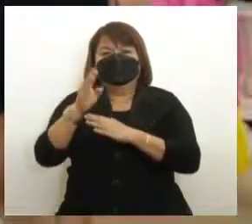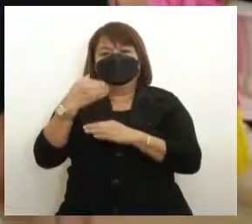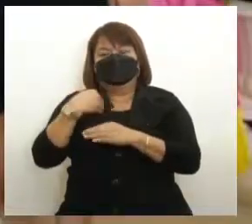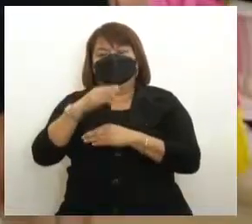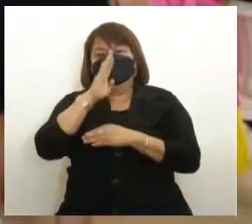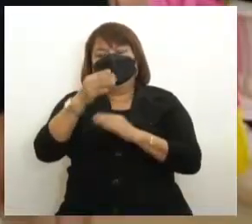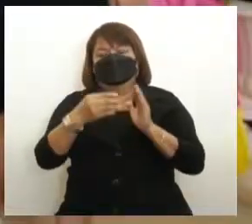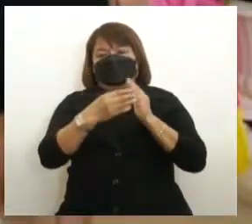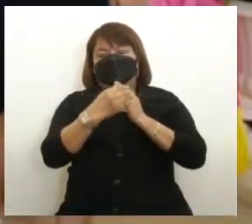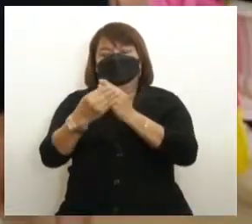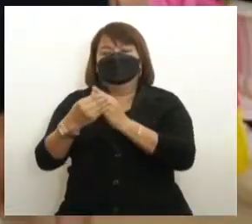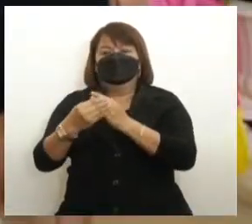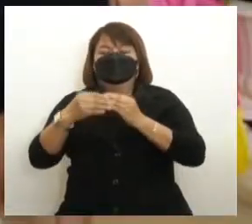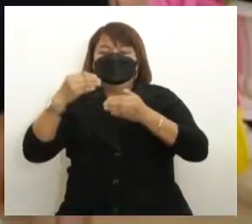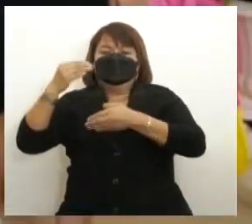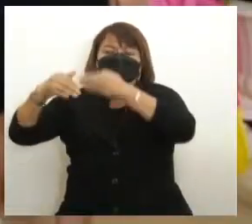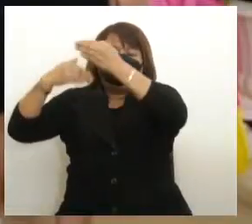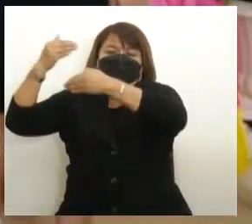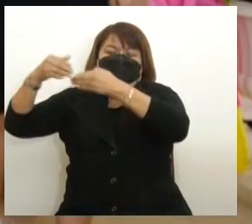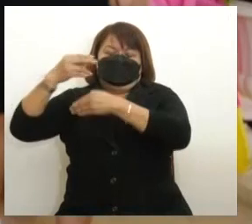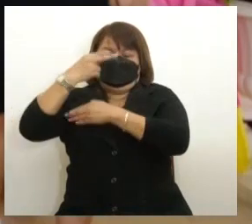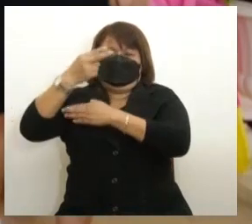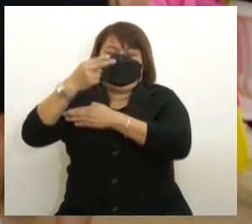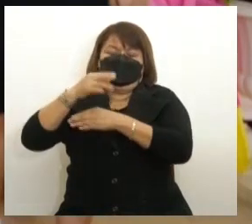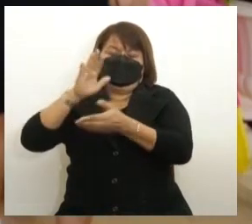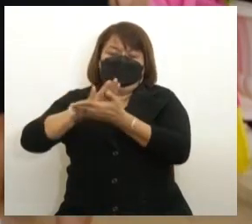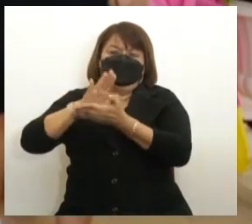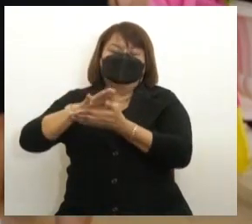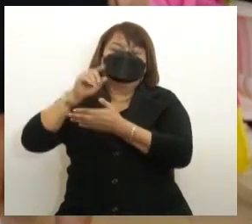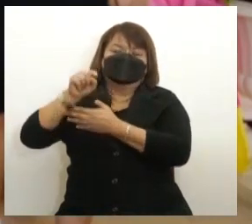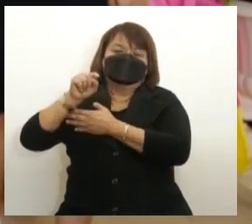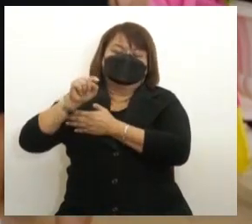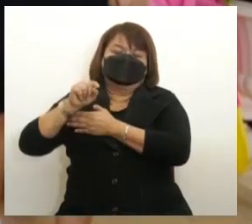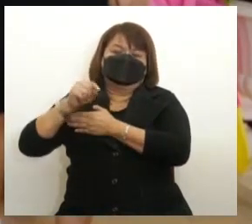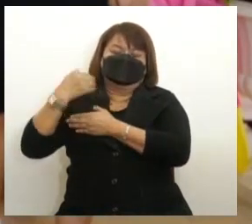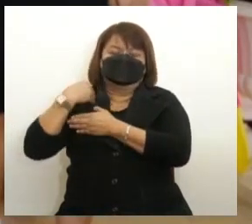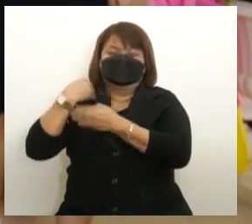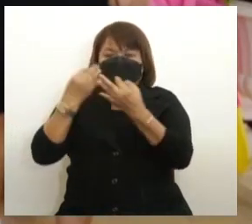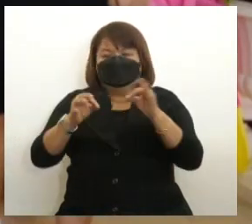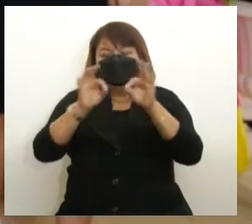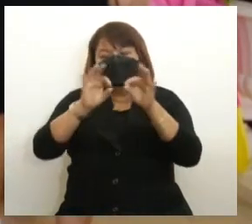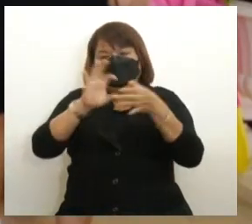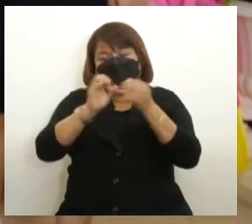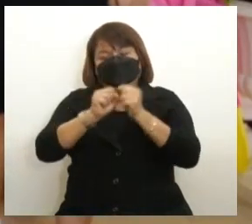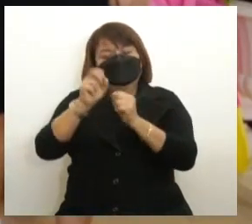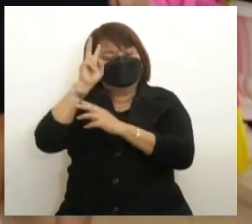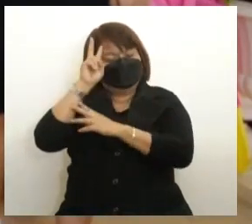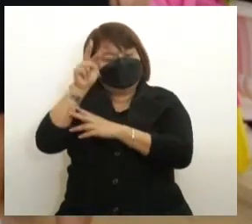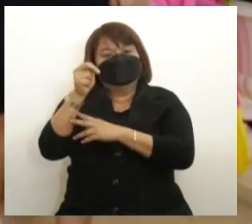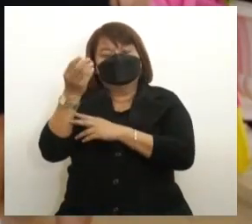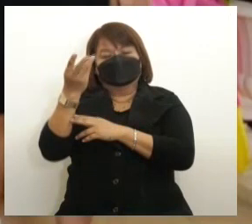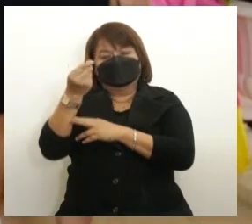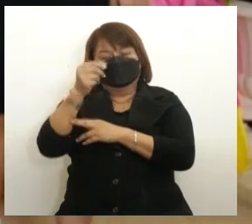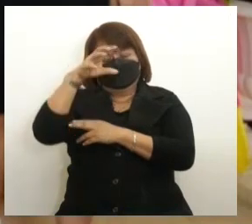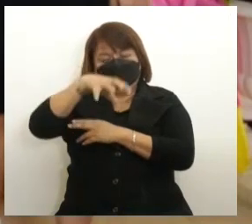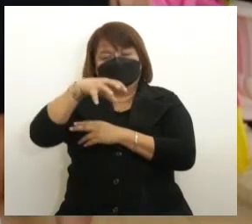ำชมบูธนิทรรศการโรงเรียนปลาปากวิทยาซึ่งโรงเรียนนี้นะคะมีความโดดเด่นเรื่องการขับเคลื่อนนโยบายเร่งด่วนของสำนัก